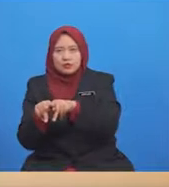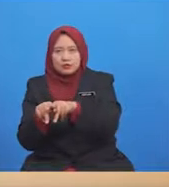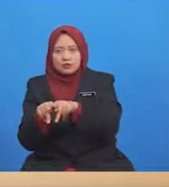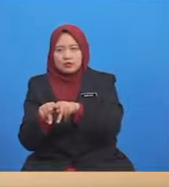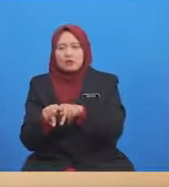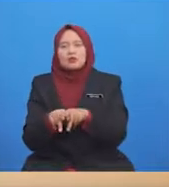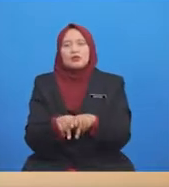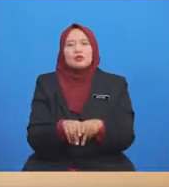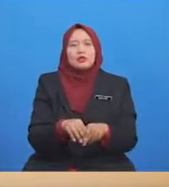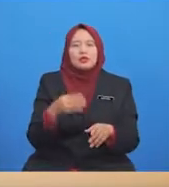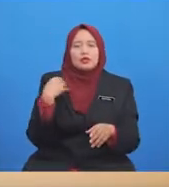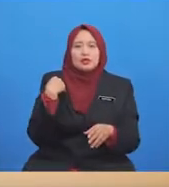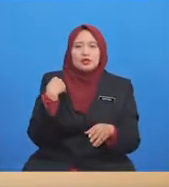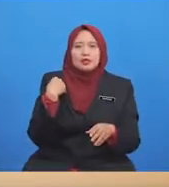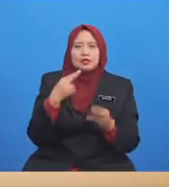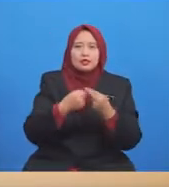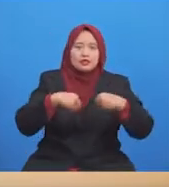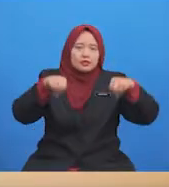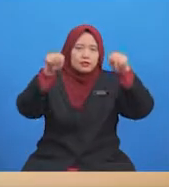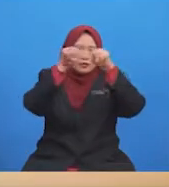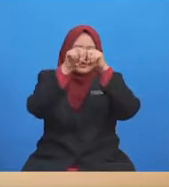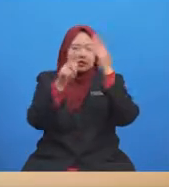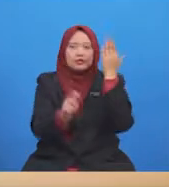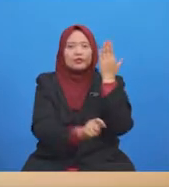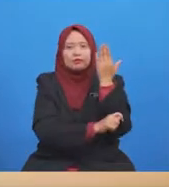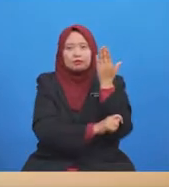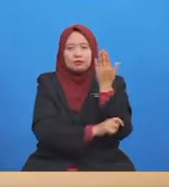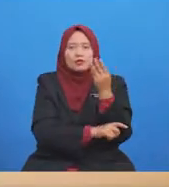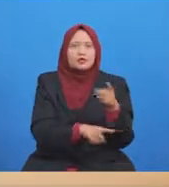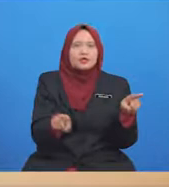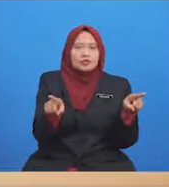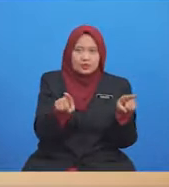nilai hasil tambah yang sama, iaitu bernilai